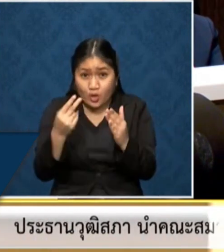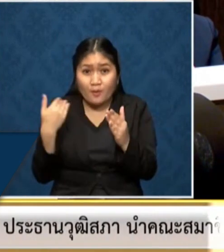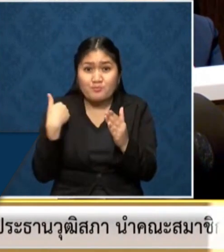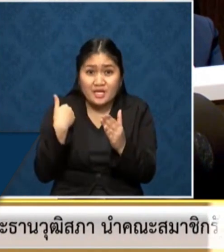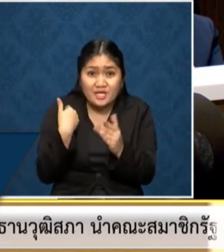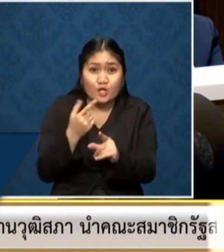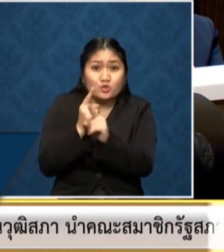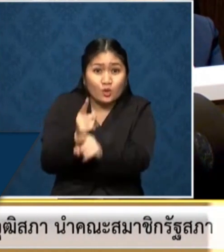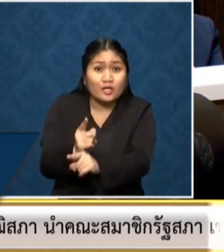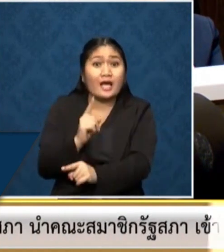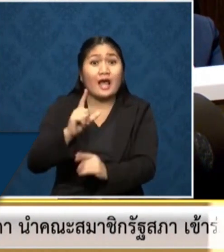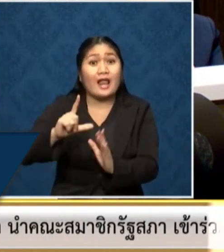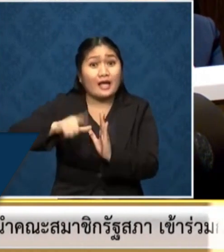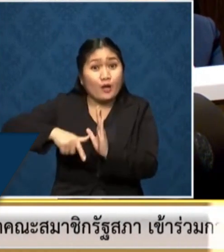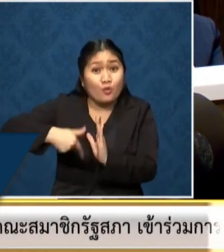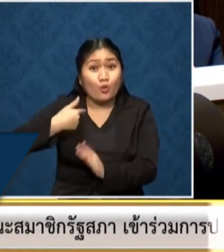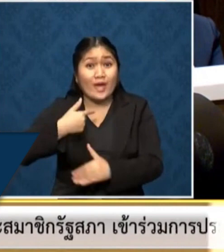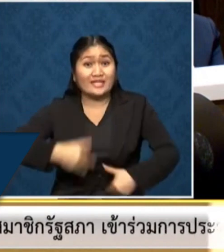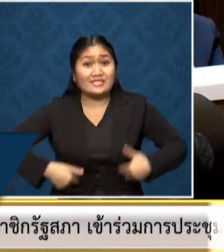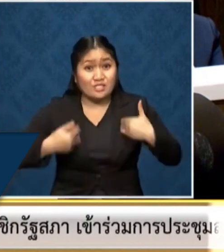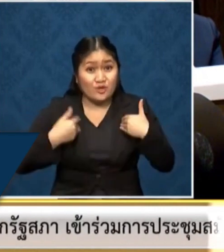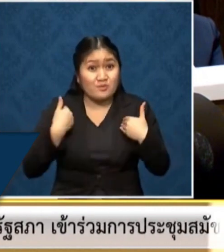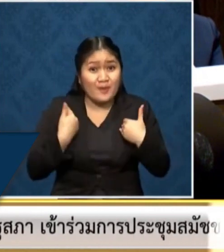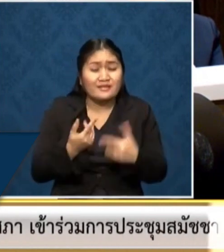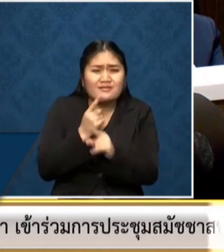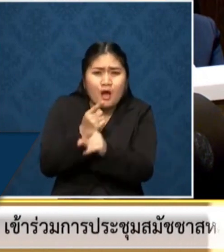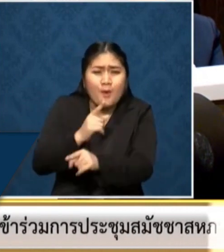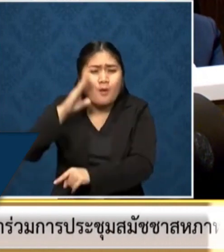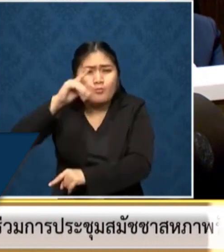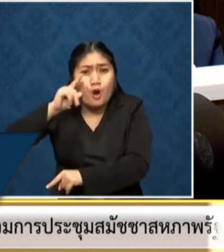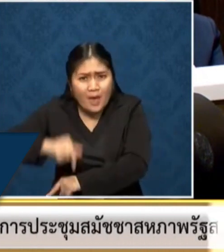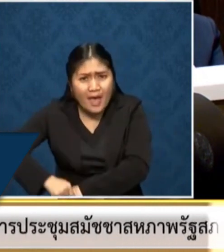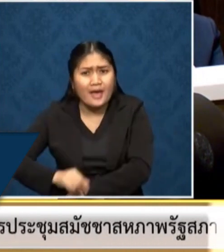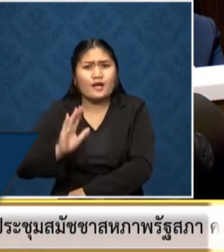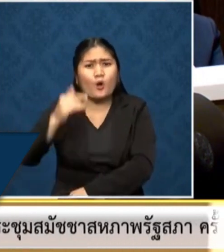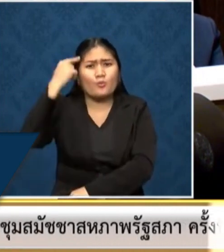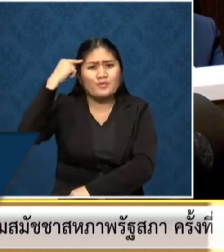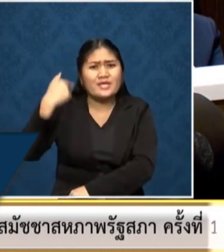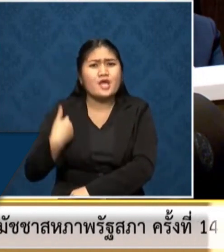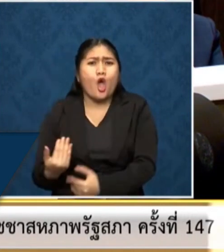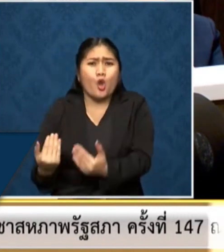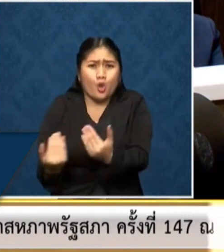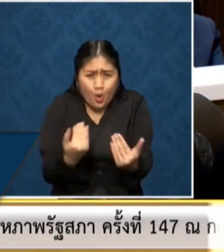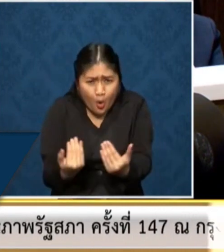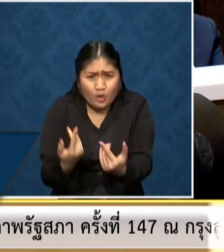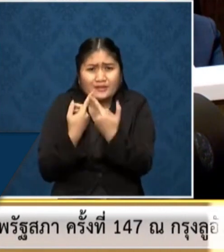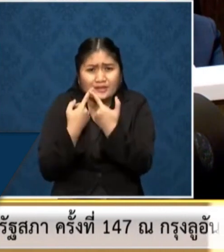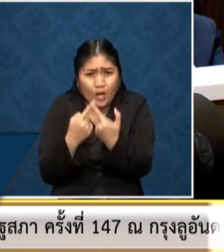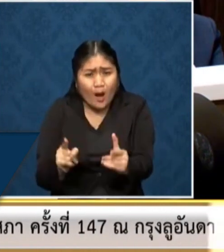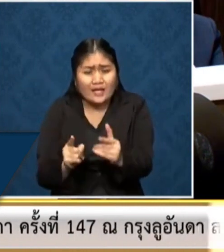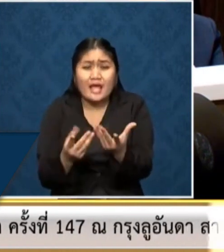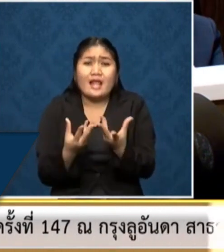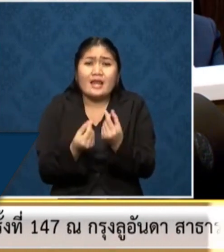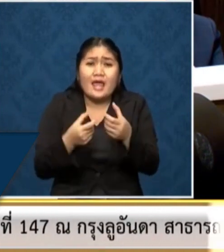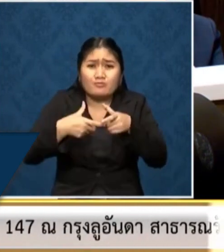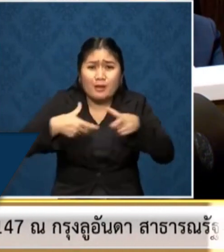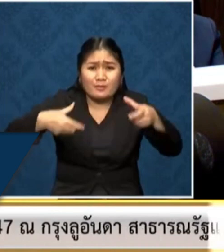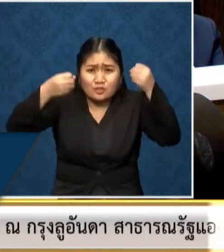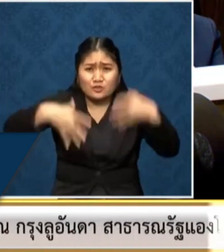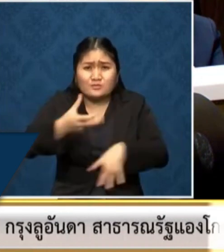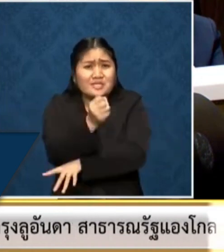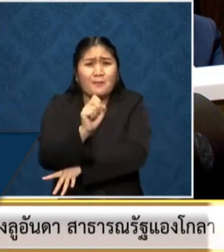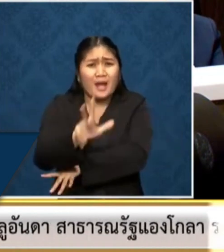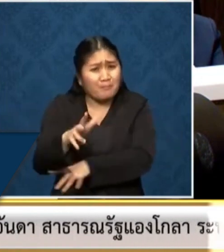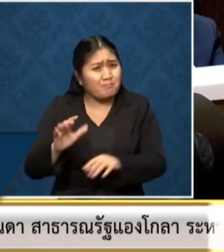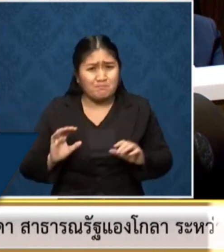อแม่กัวสาววธิตก็แบบนั้เขาก็มีลูกที่ไม่มีสถาณะบุคคลไม่มีเรี 13 หลักเหมือนกัน